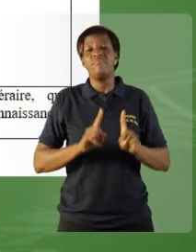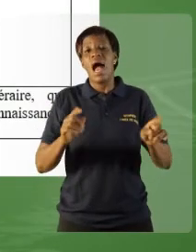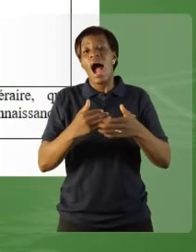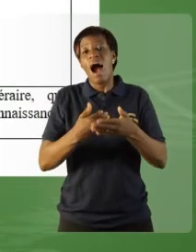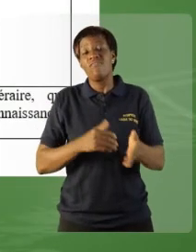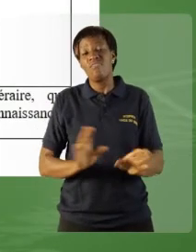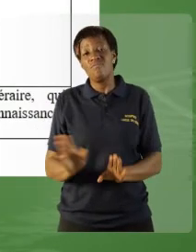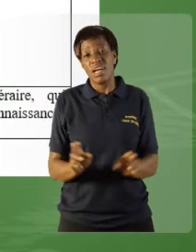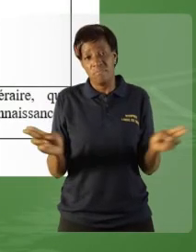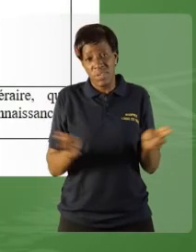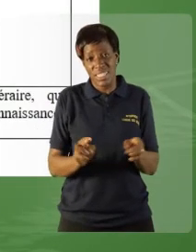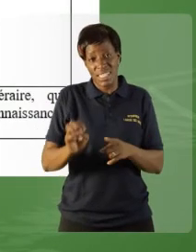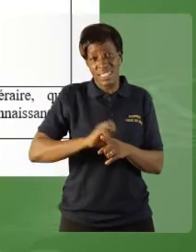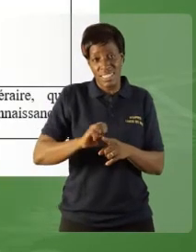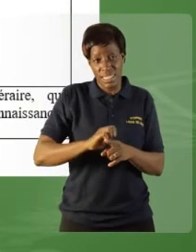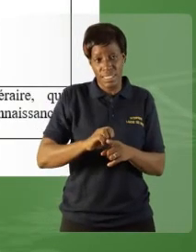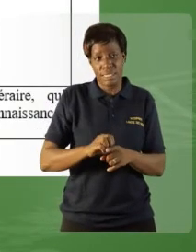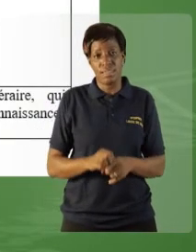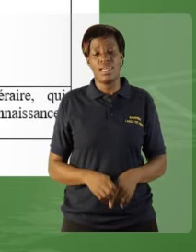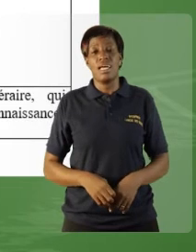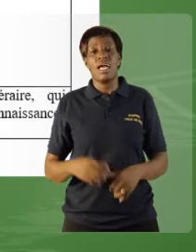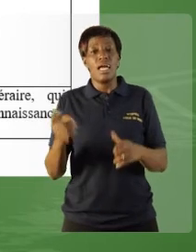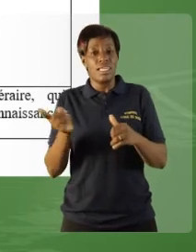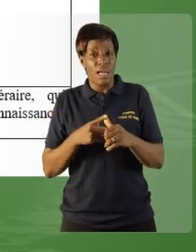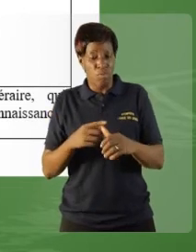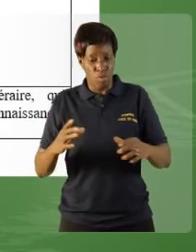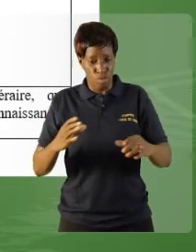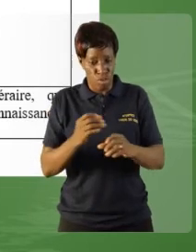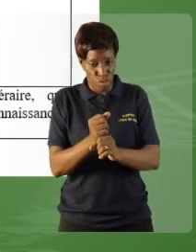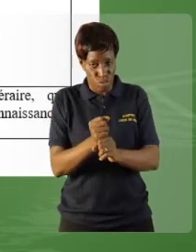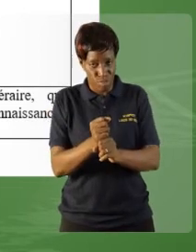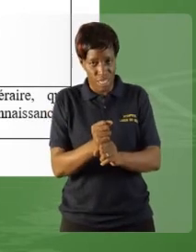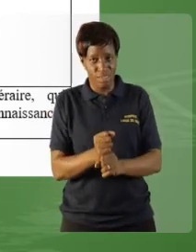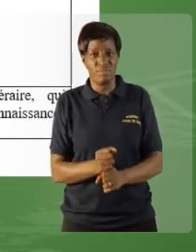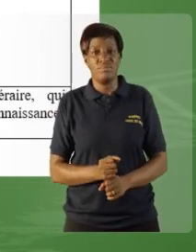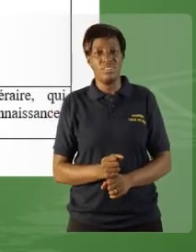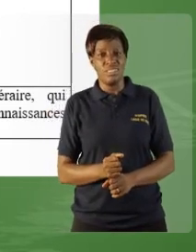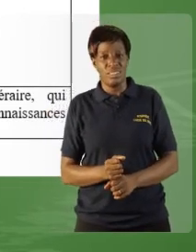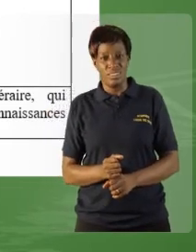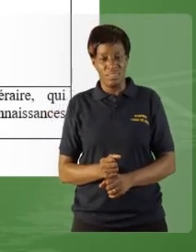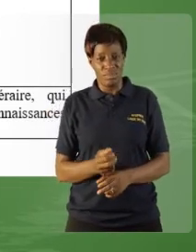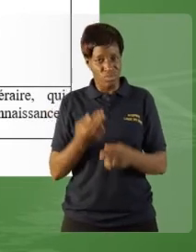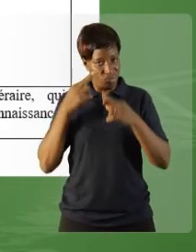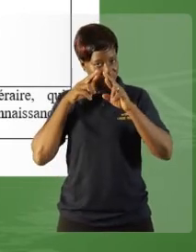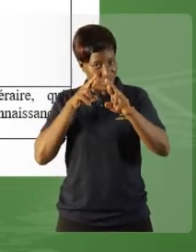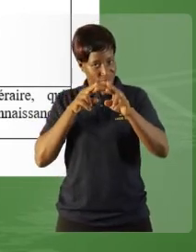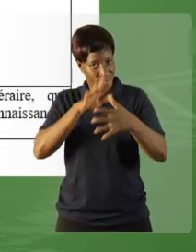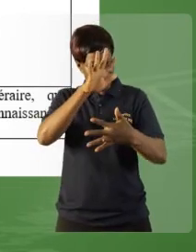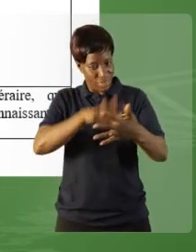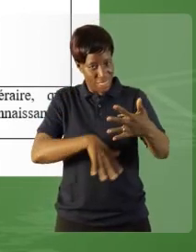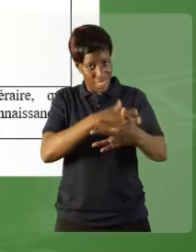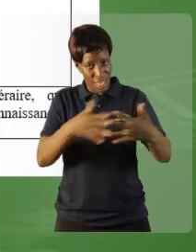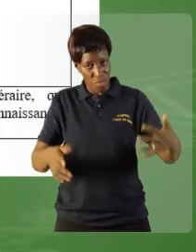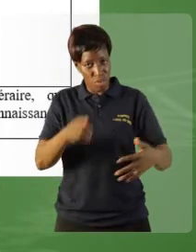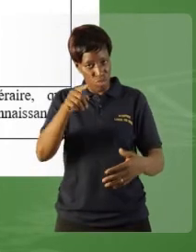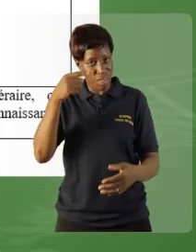l'exercice d'application, nous allons récapituler tout ce que nous avons dit à travers le tableau suivant. Vous remarquez que les